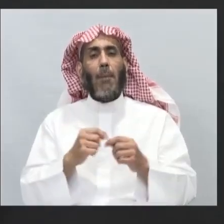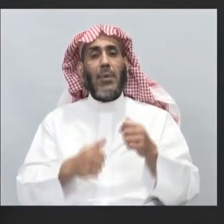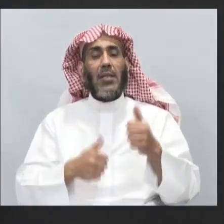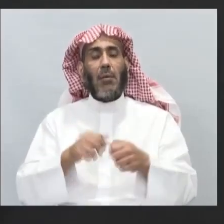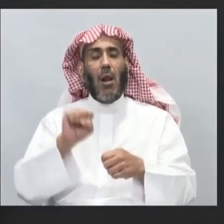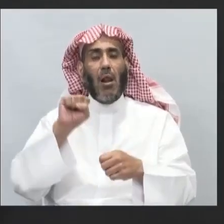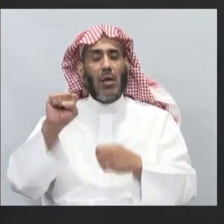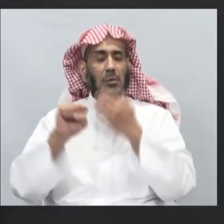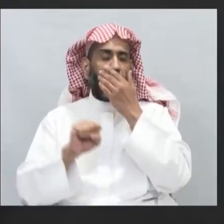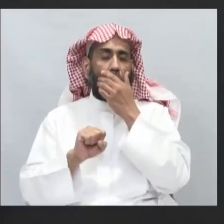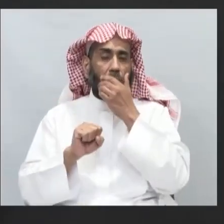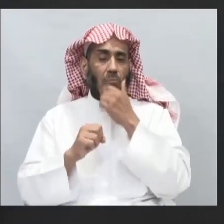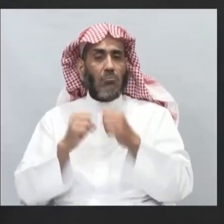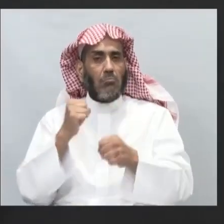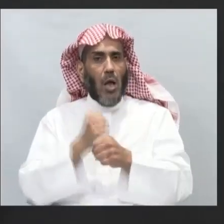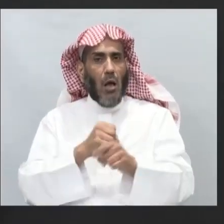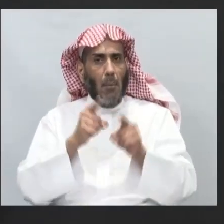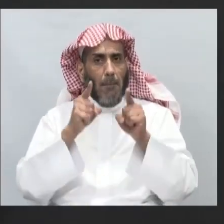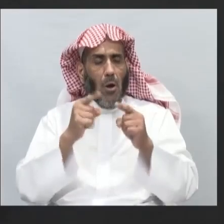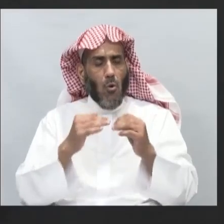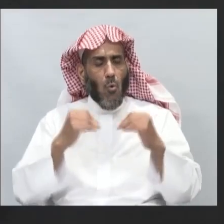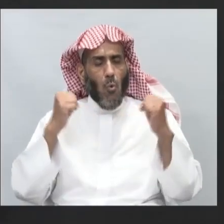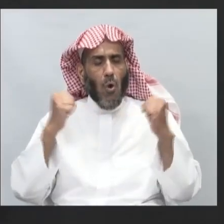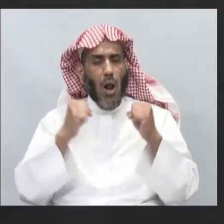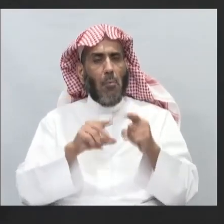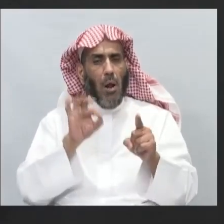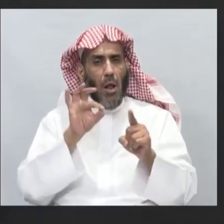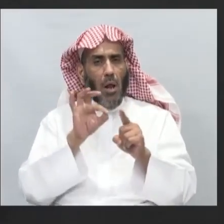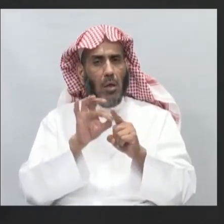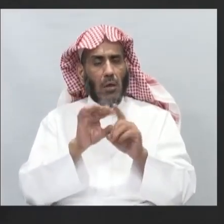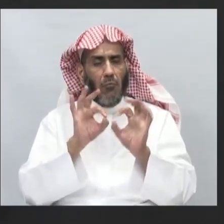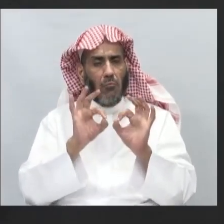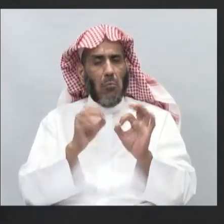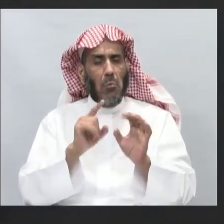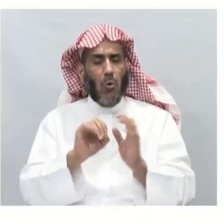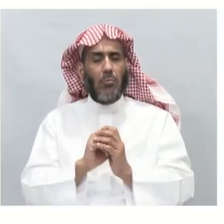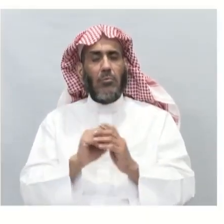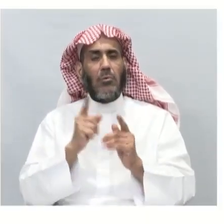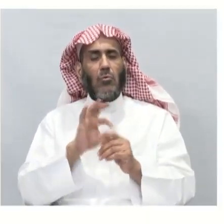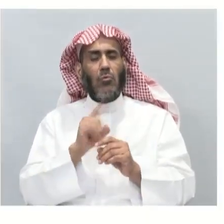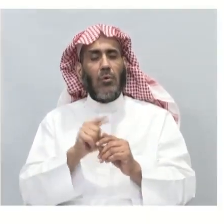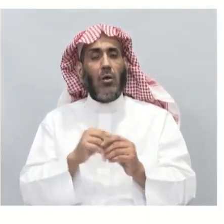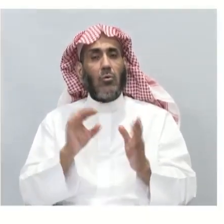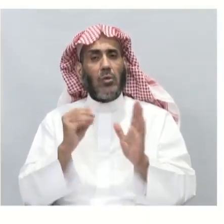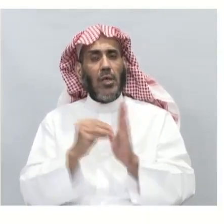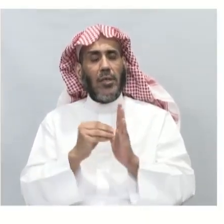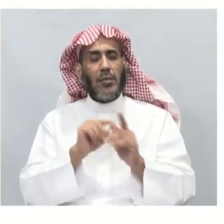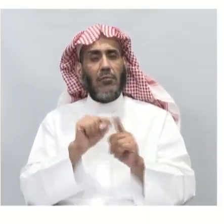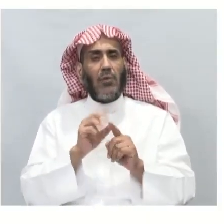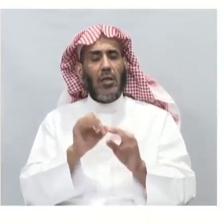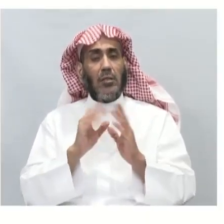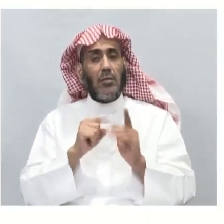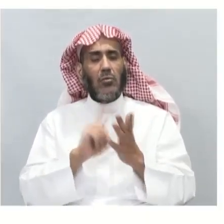الخاص بادائك هل فعلا بلغنا الاهداف التي نريدها ولذلك من الاهداف التي نص عليها في المقرر ان